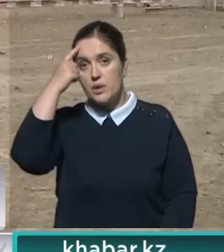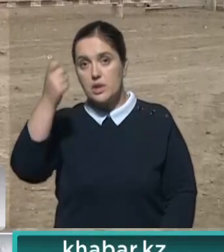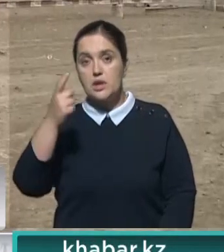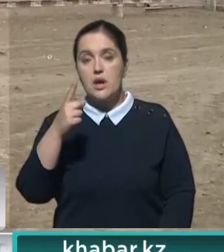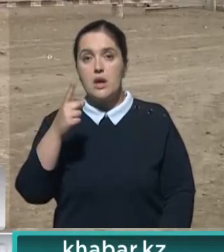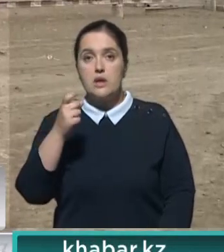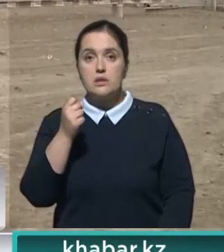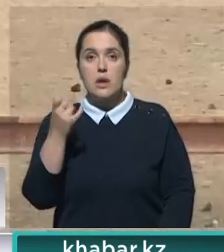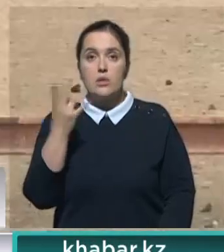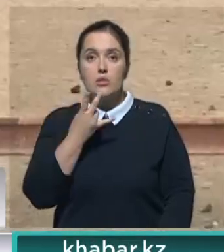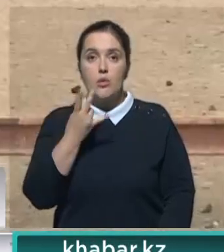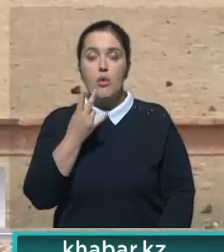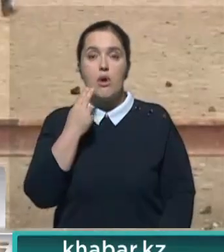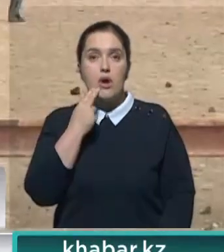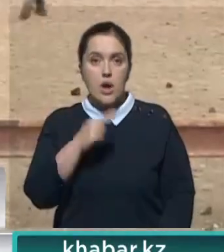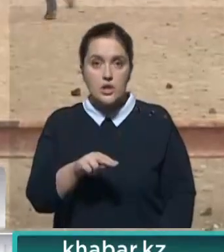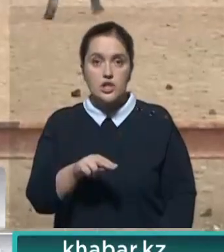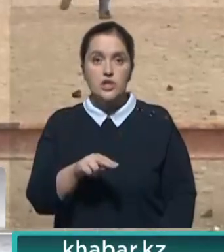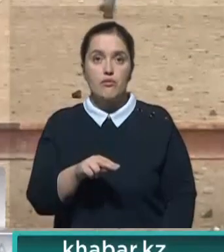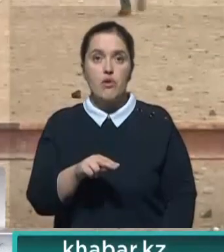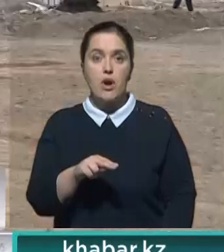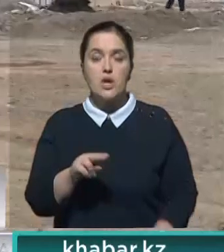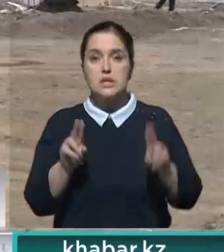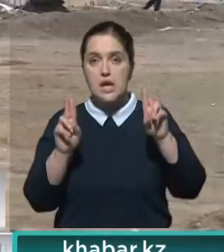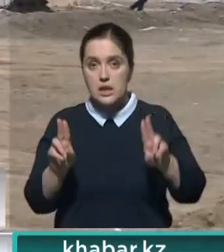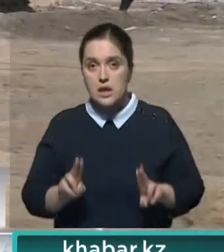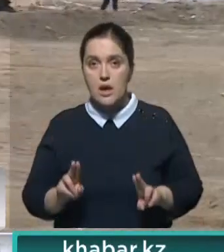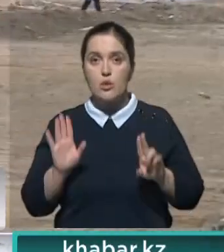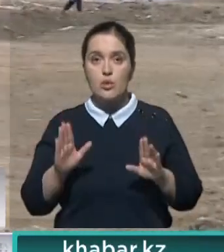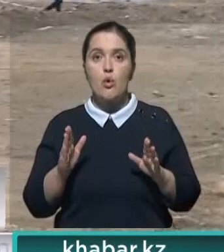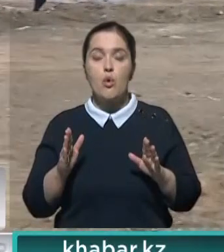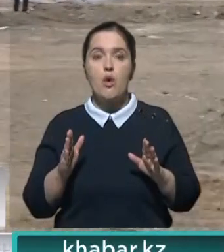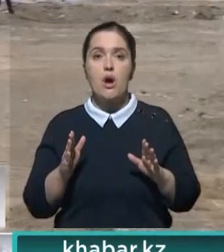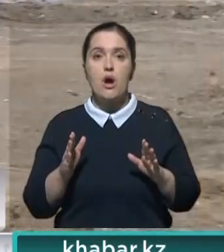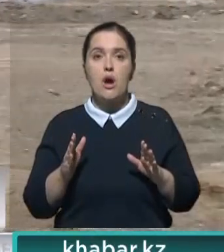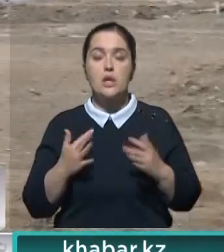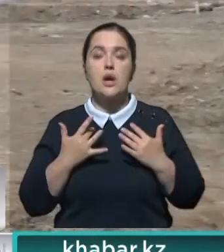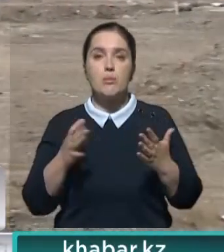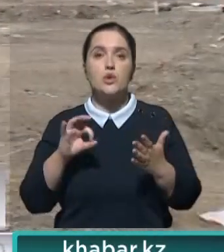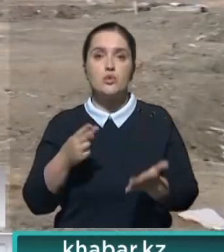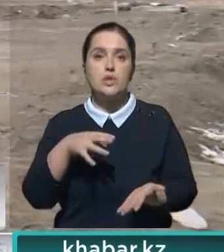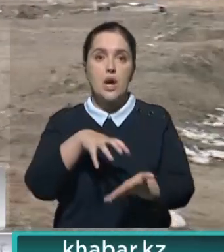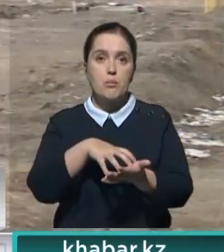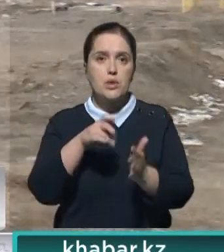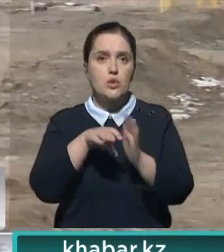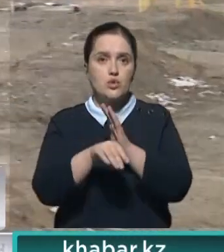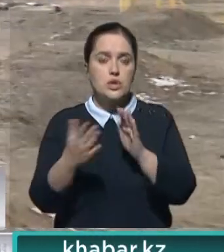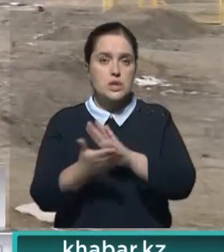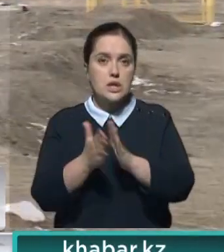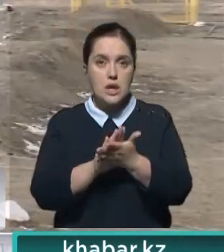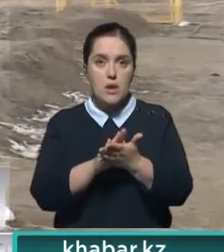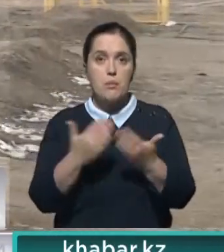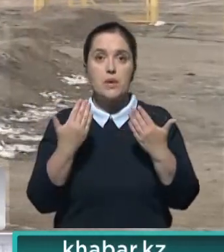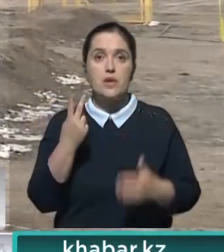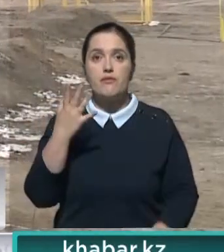погоне за количеством не забывать также о качестве. Так, в системе стандартов указано лишь необходимое число соцобъектов, при этом не учитывается их